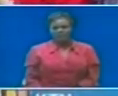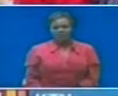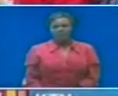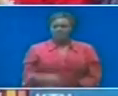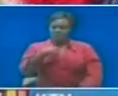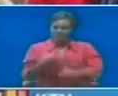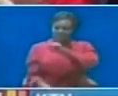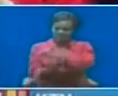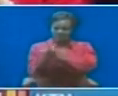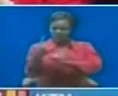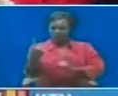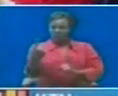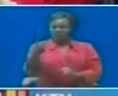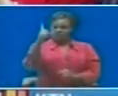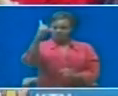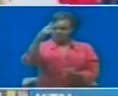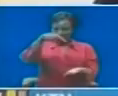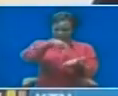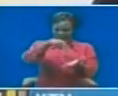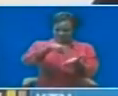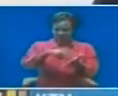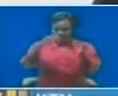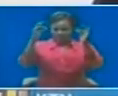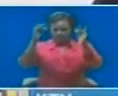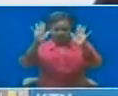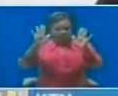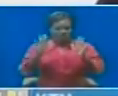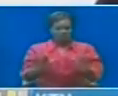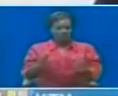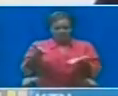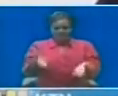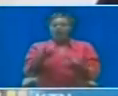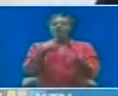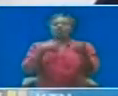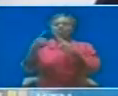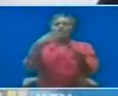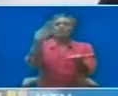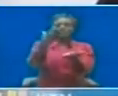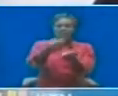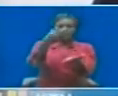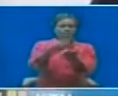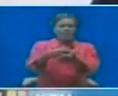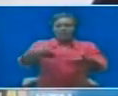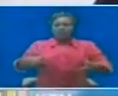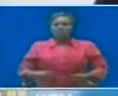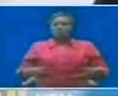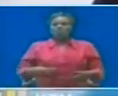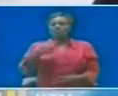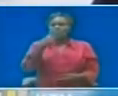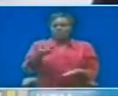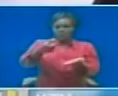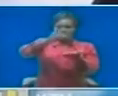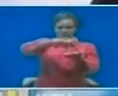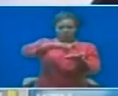Naeleza kitu kimoja. Wajua msimamo ni kitu kimoja muhimu sana. Hivi tunaongea mambo ya pesa na huyu kijana anasema